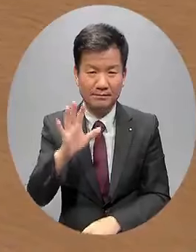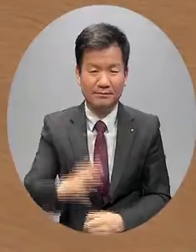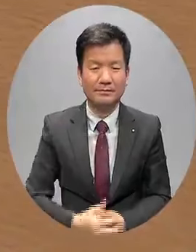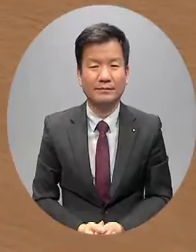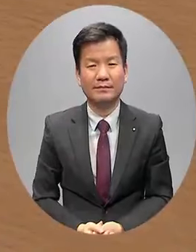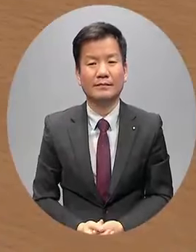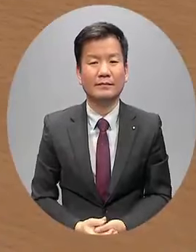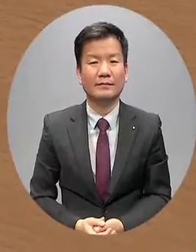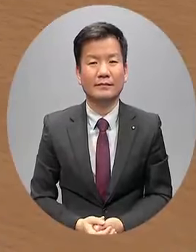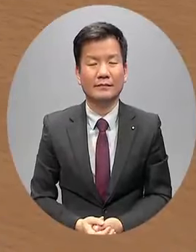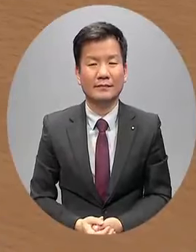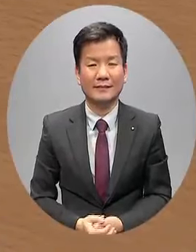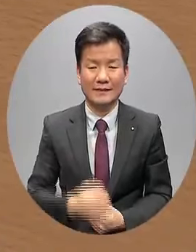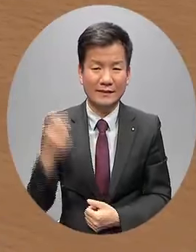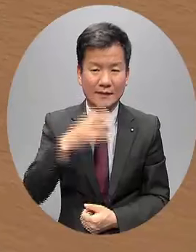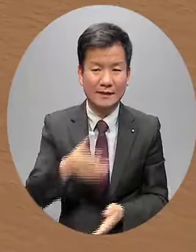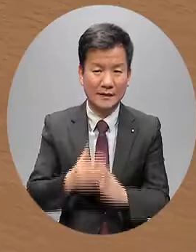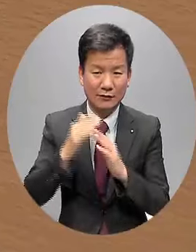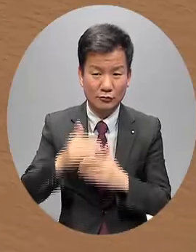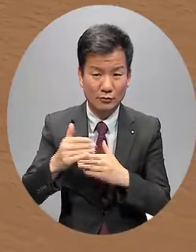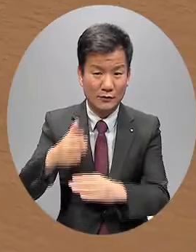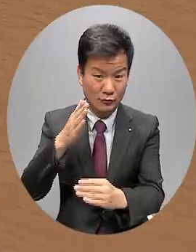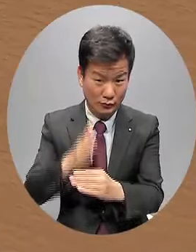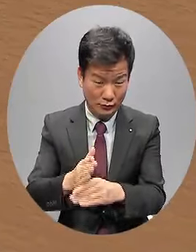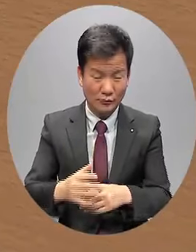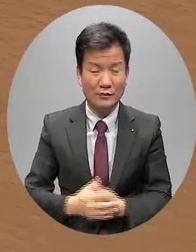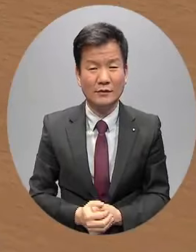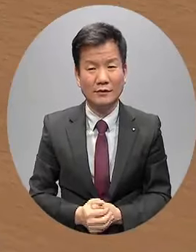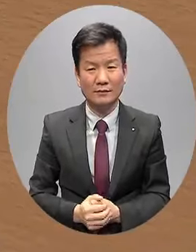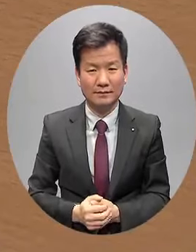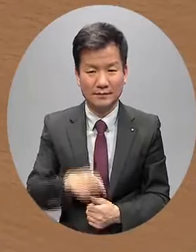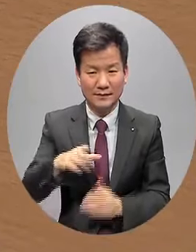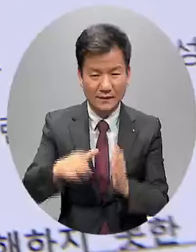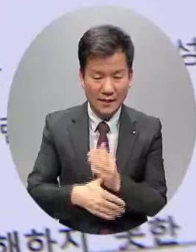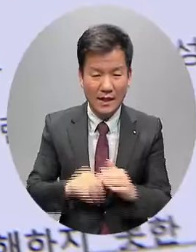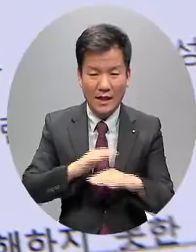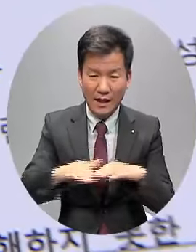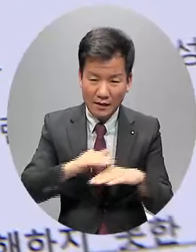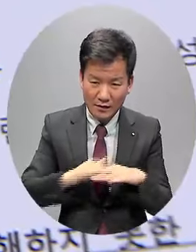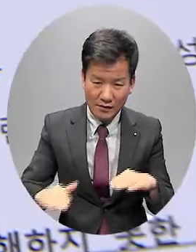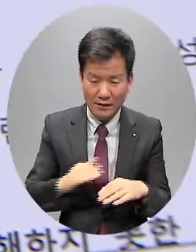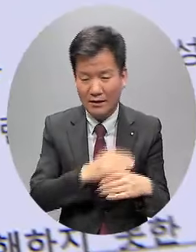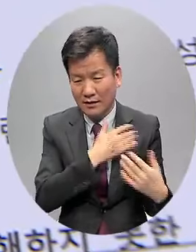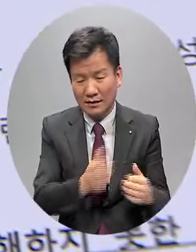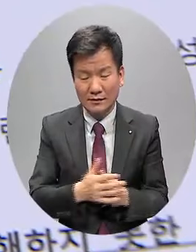안요 그 립을 준 인들은